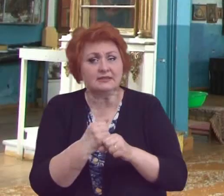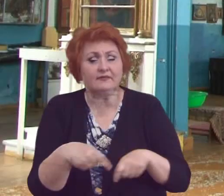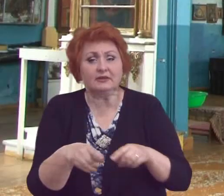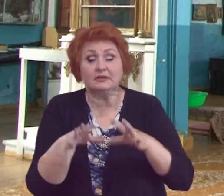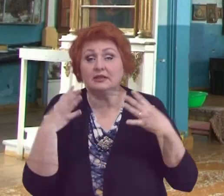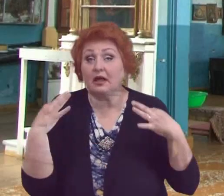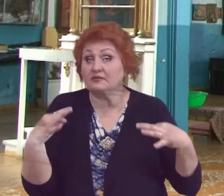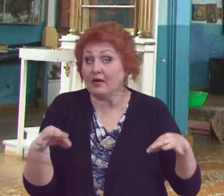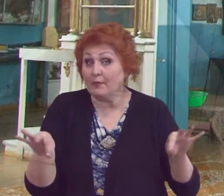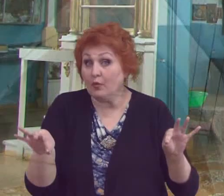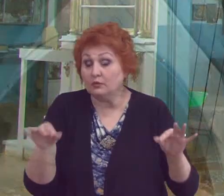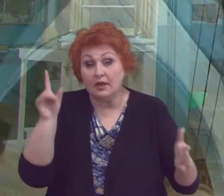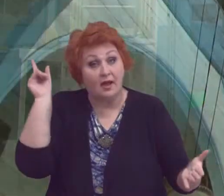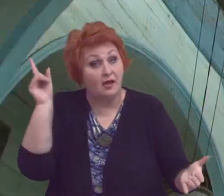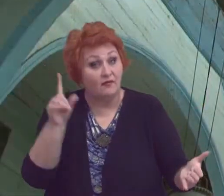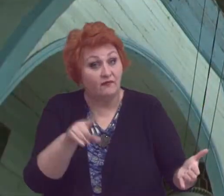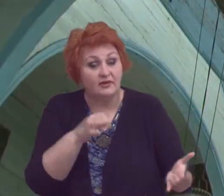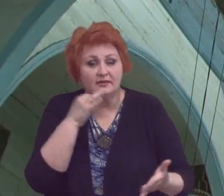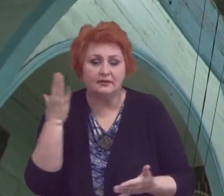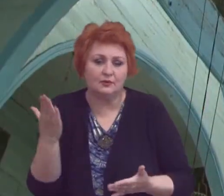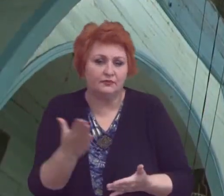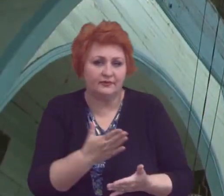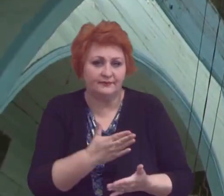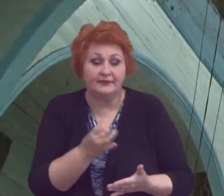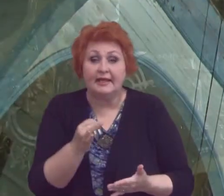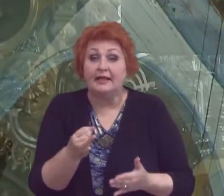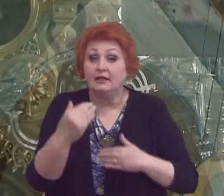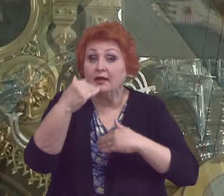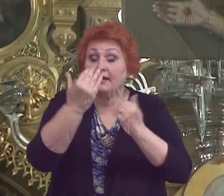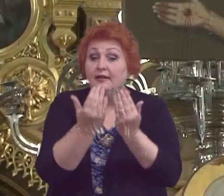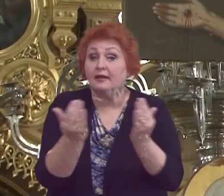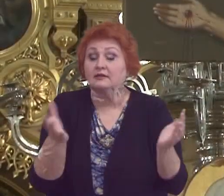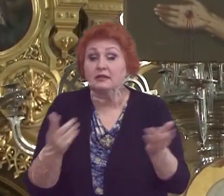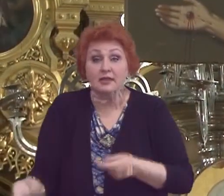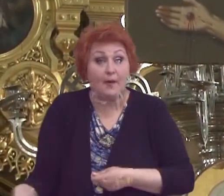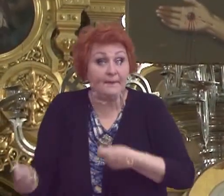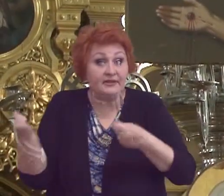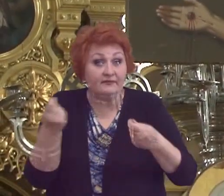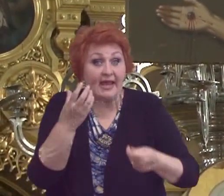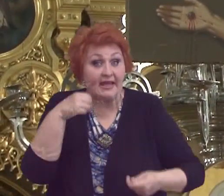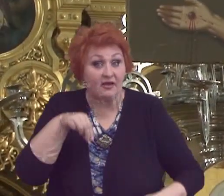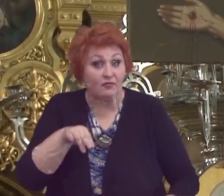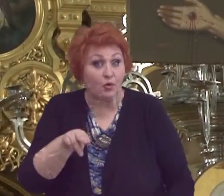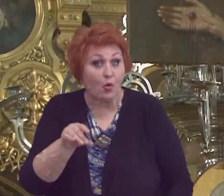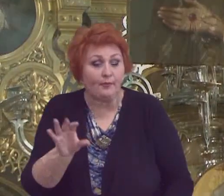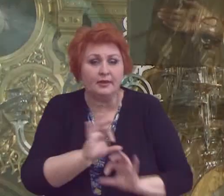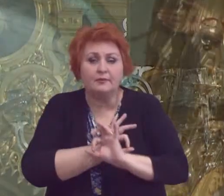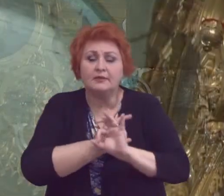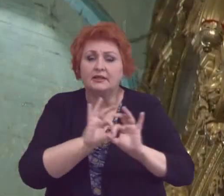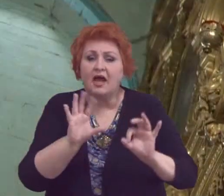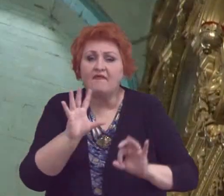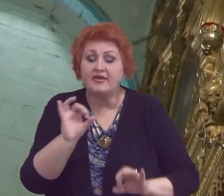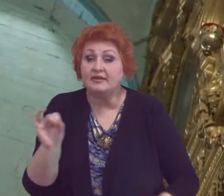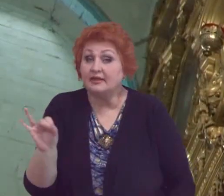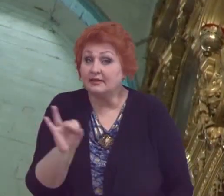особое пространство веры и любви. Иконостас был привезен из Европы, прекрасной